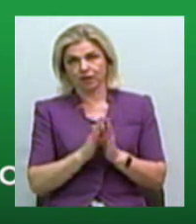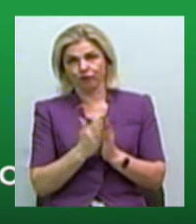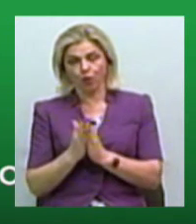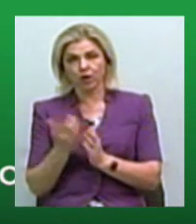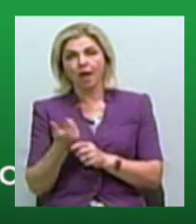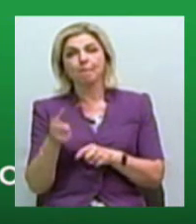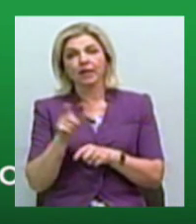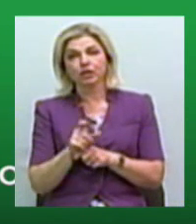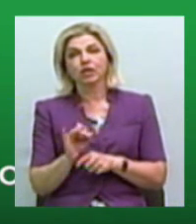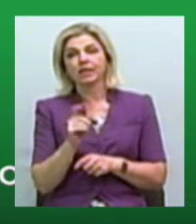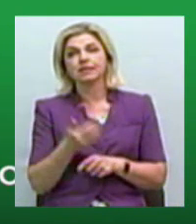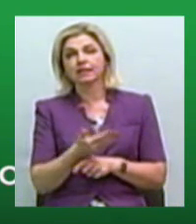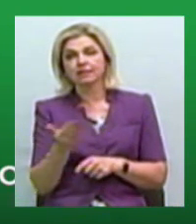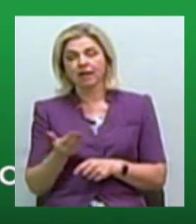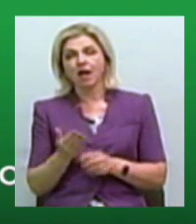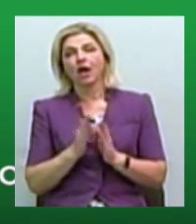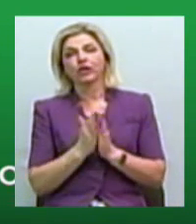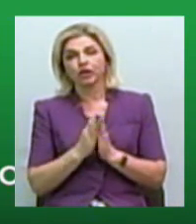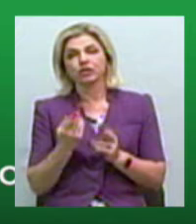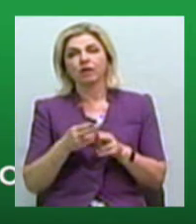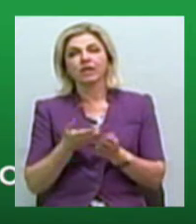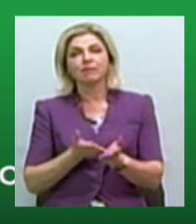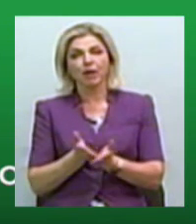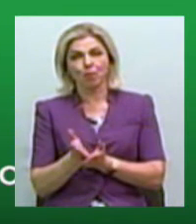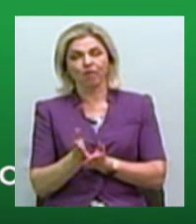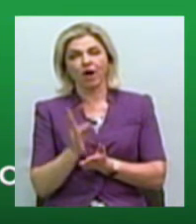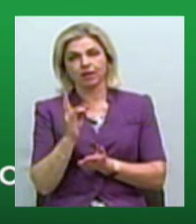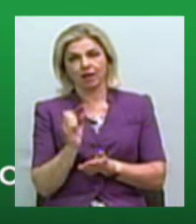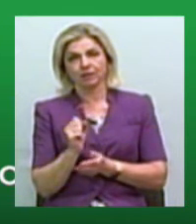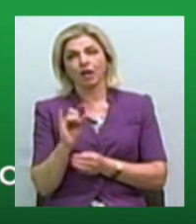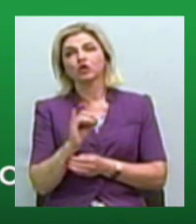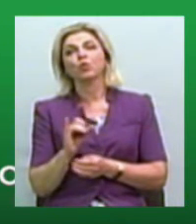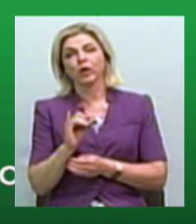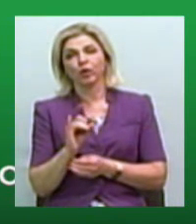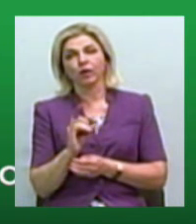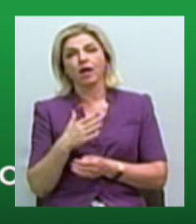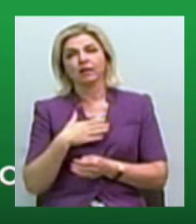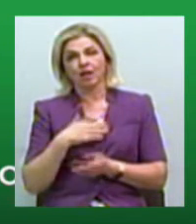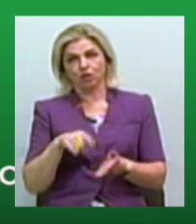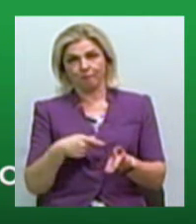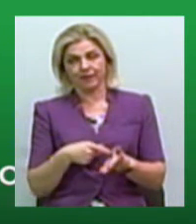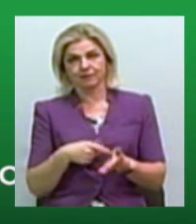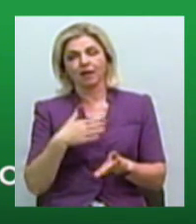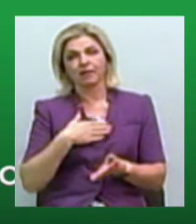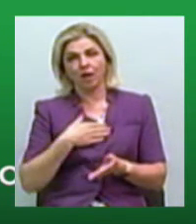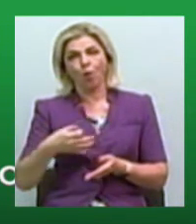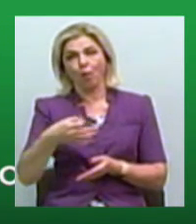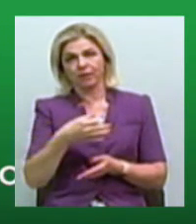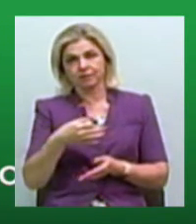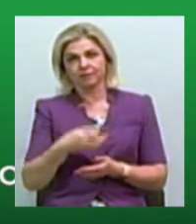яких книжки, які спрямовані, йде спрямування на історію нашого міста, нашої